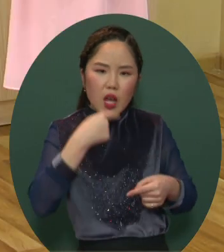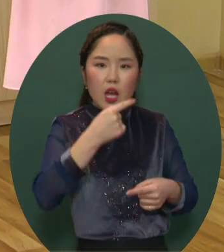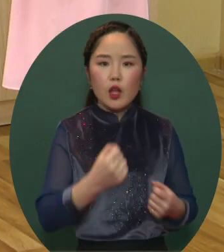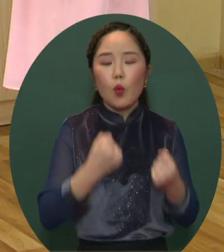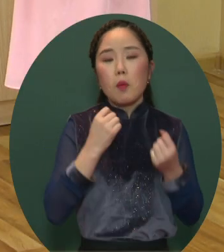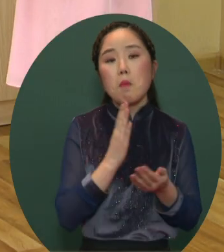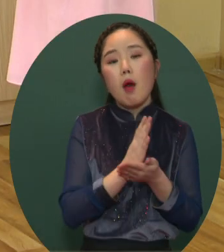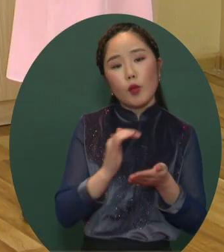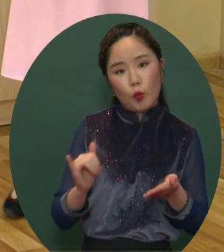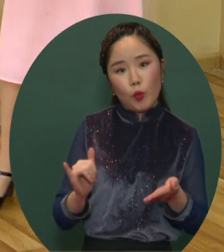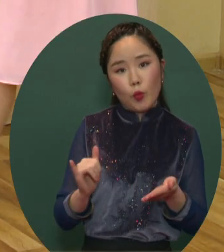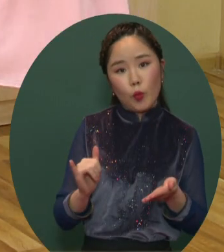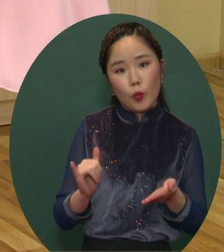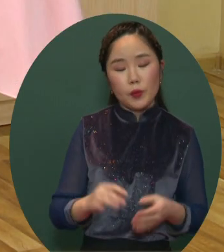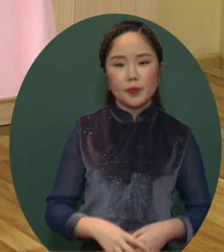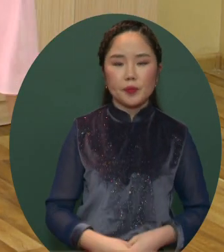уу?